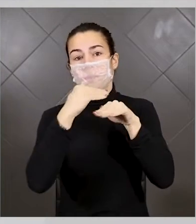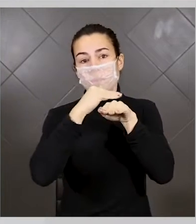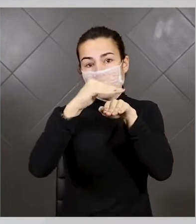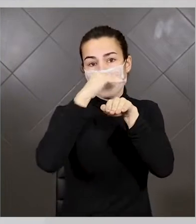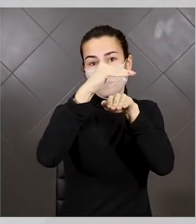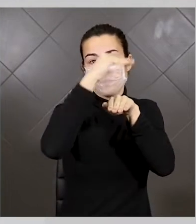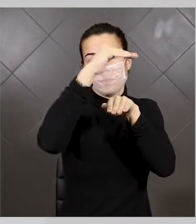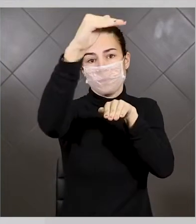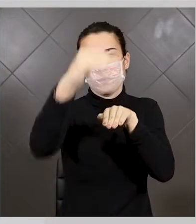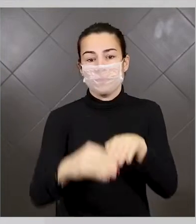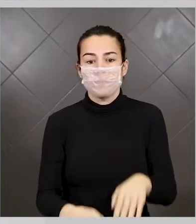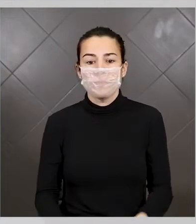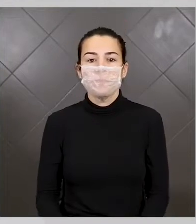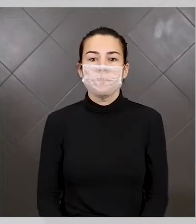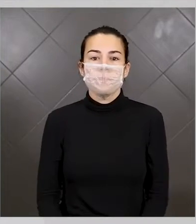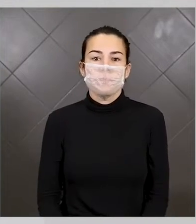Ah, no, és igual.